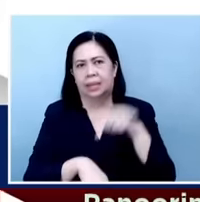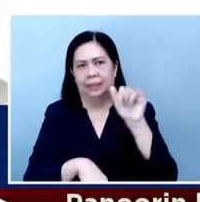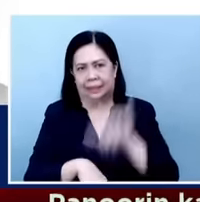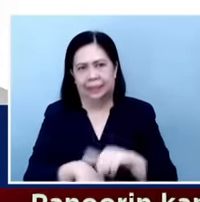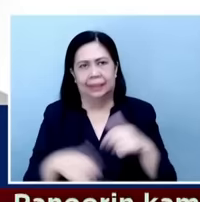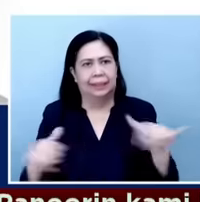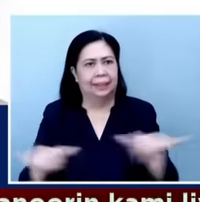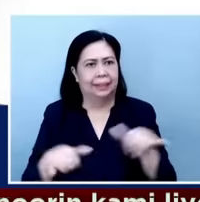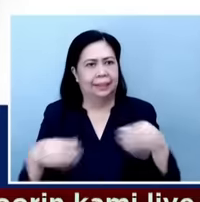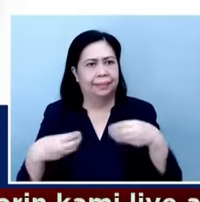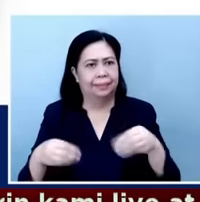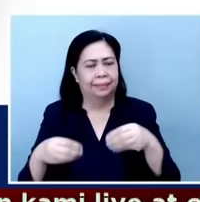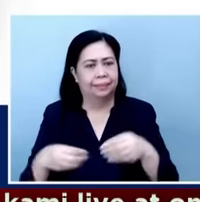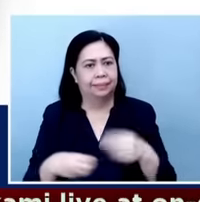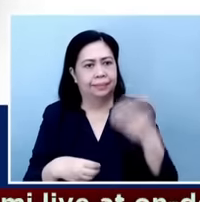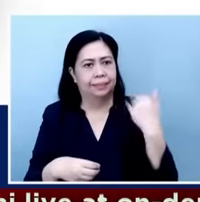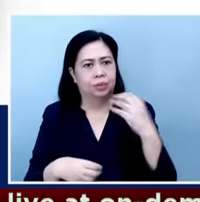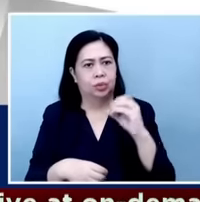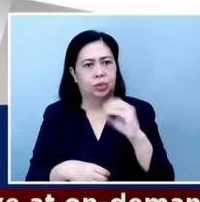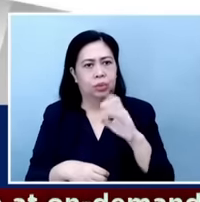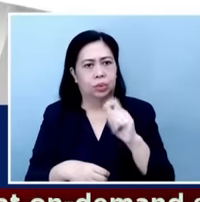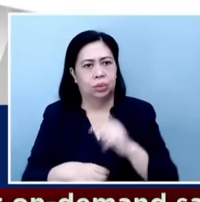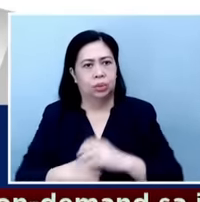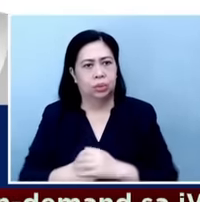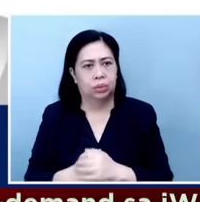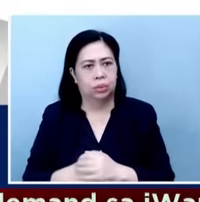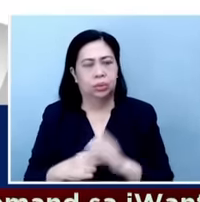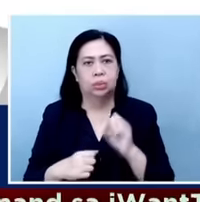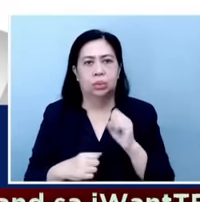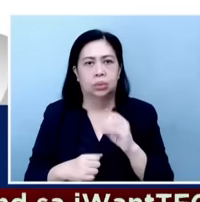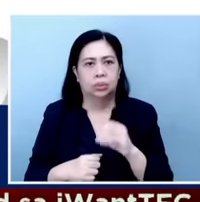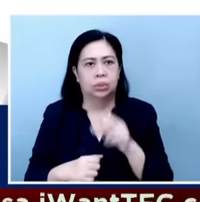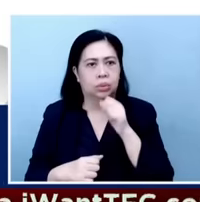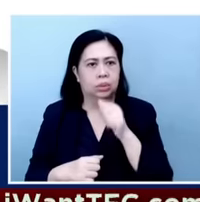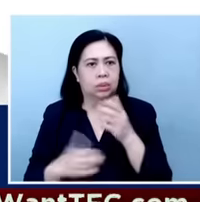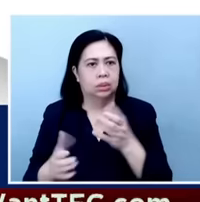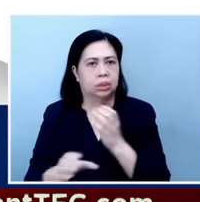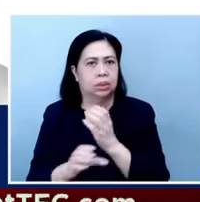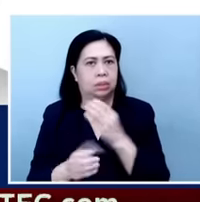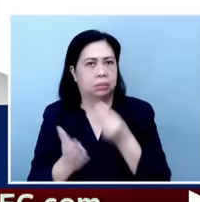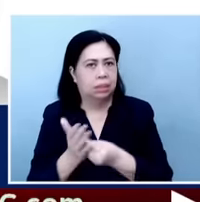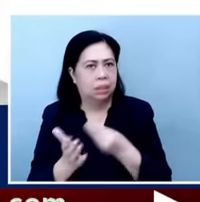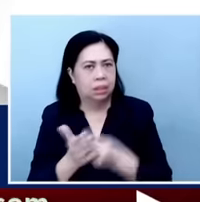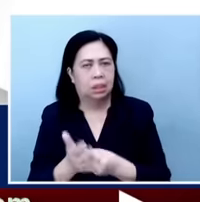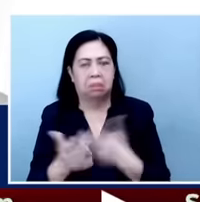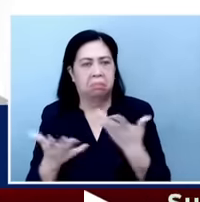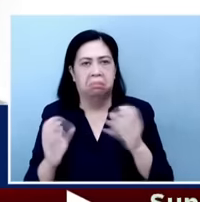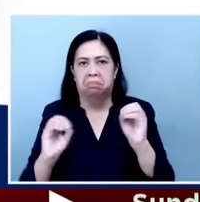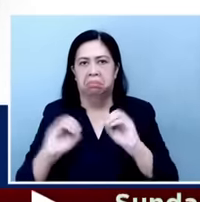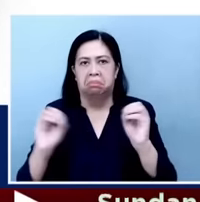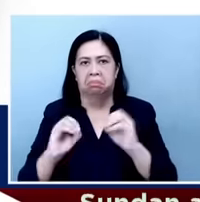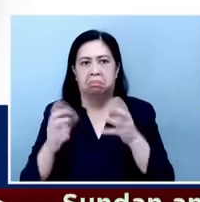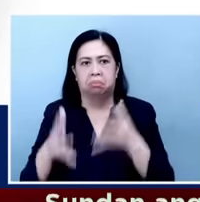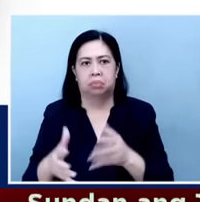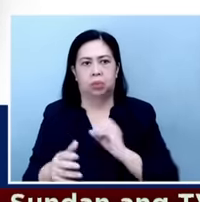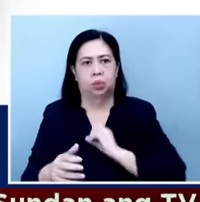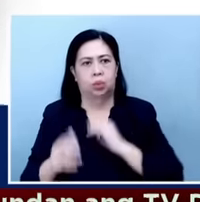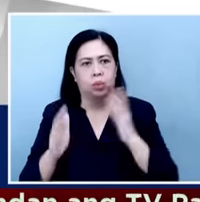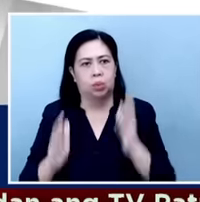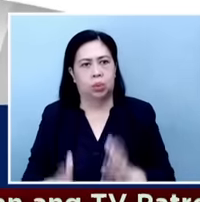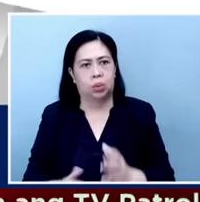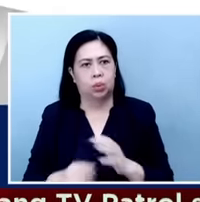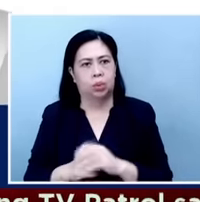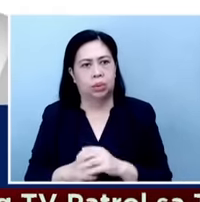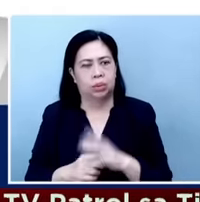tindahang ito noong Oktubre, kaya hindi nag-iwan ng cash at mahalagang gamit ang may-ari at